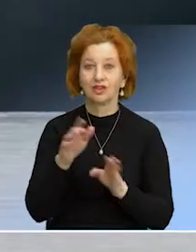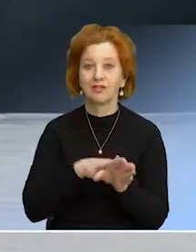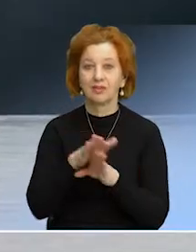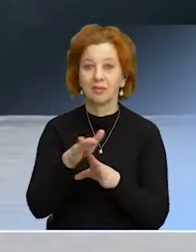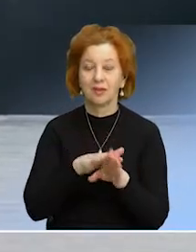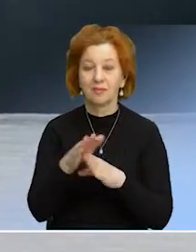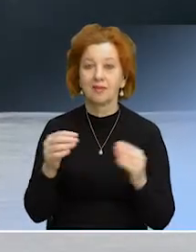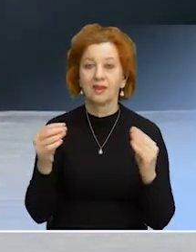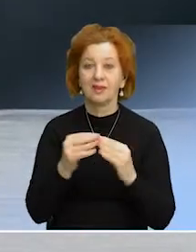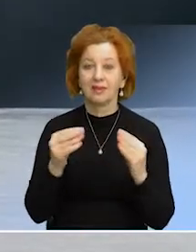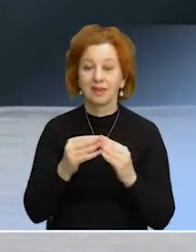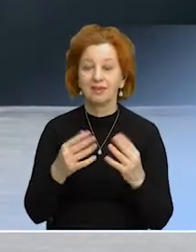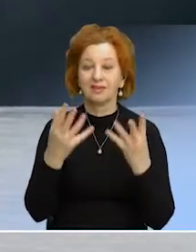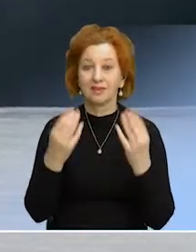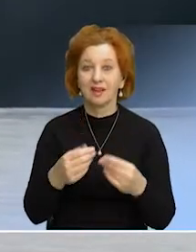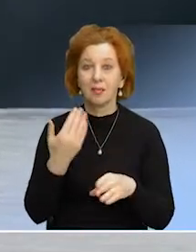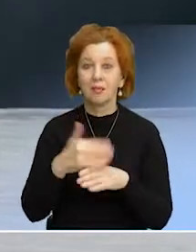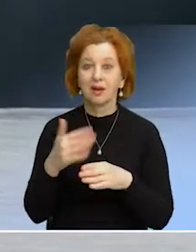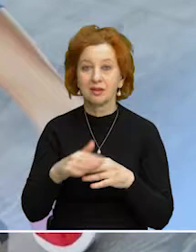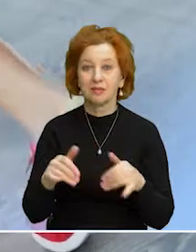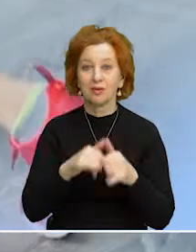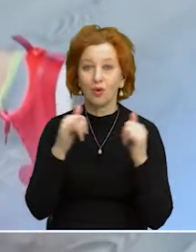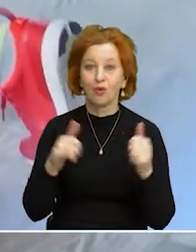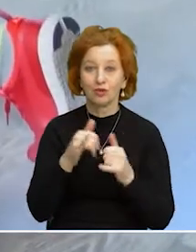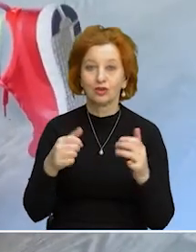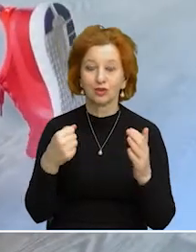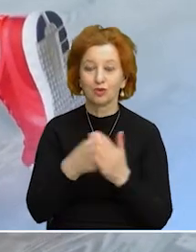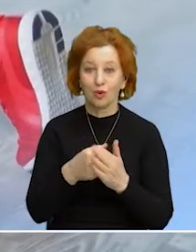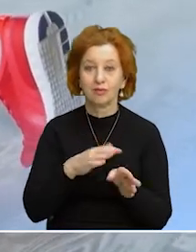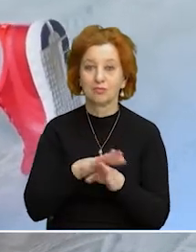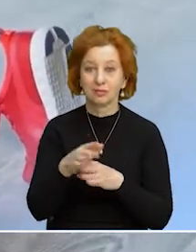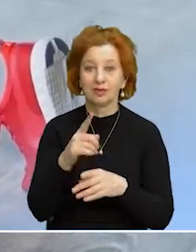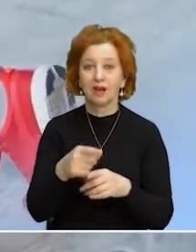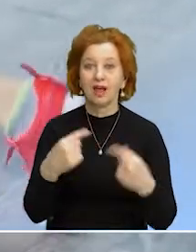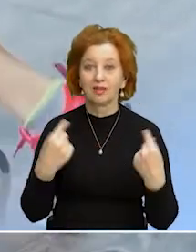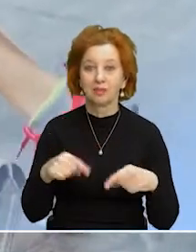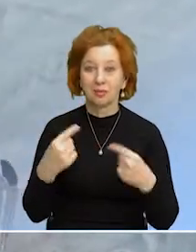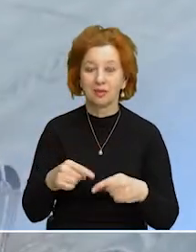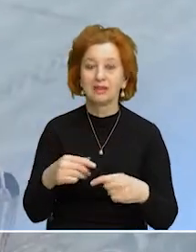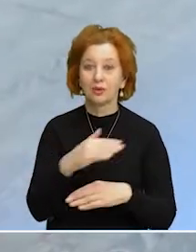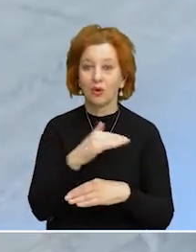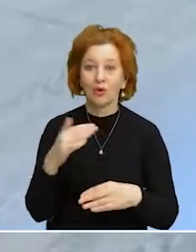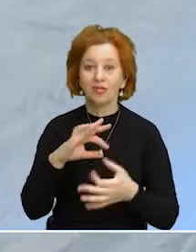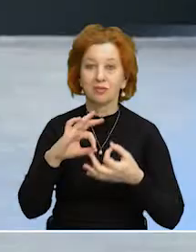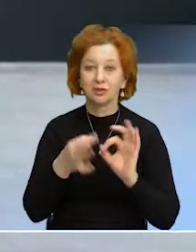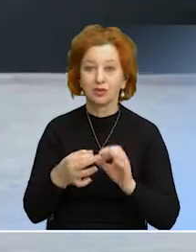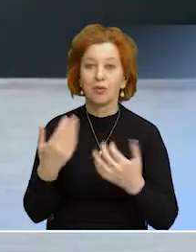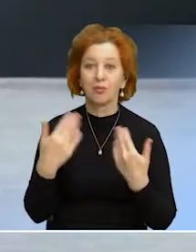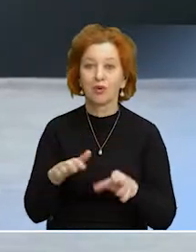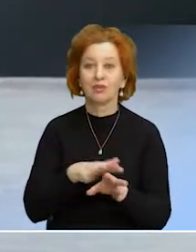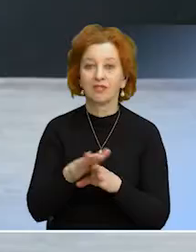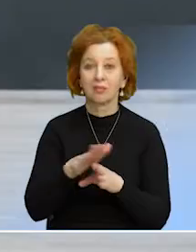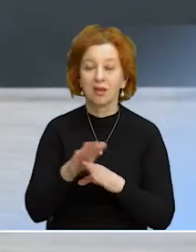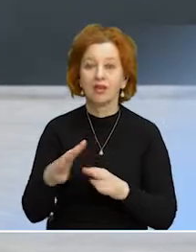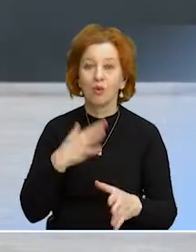Начните выполнять по 10 бёрпи в день и постепенно увеличивайте их количество. Также экспериментируйте с уровнем сложности.